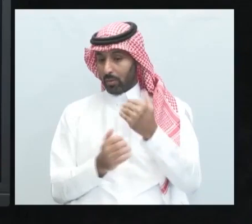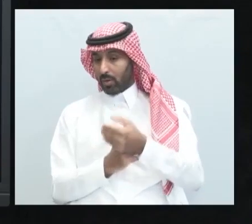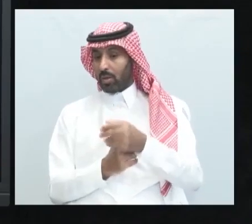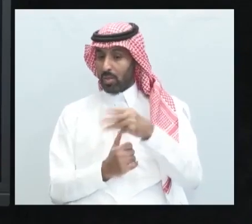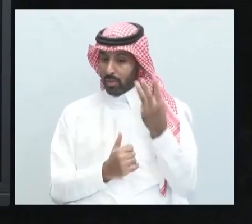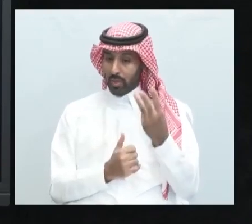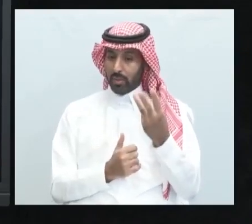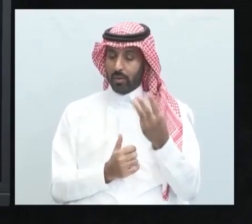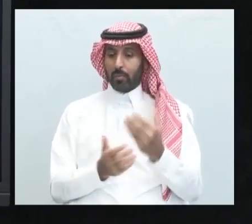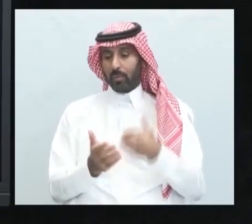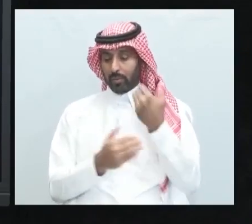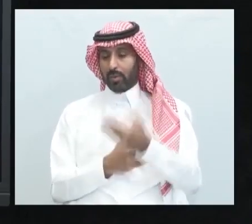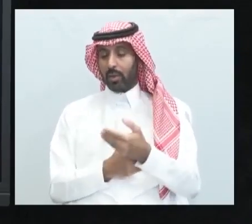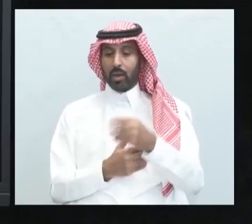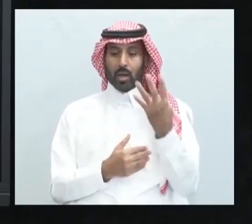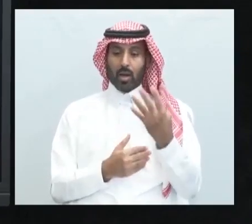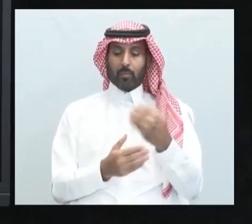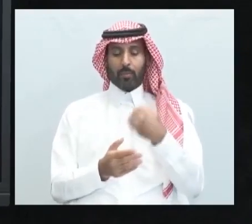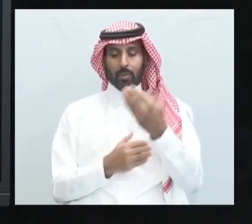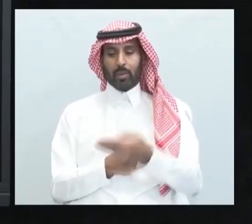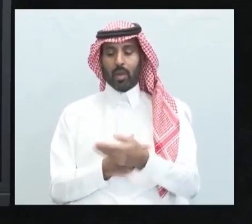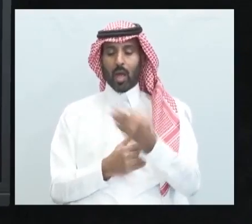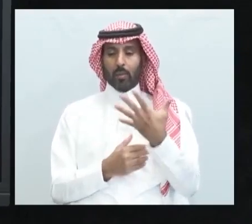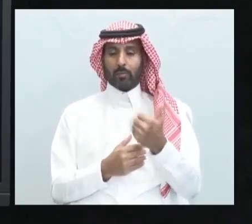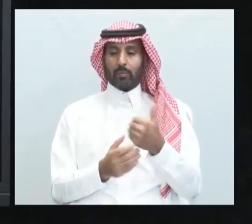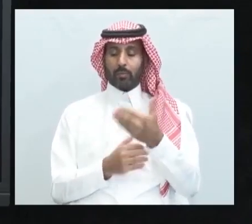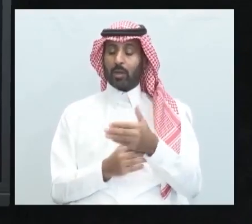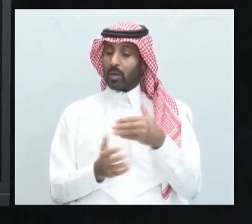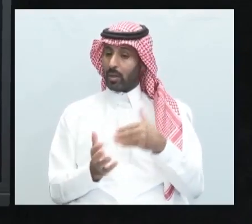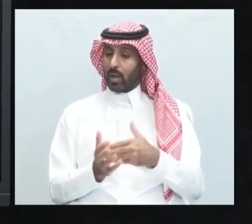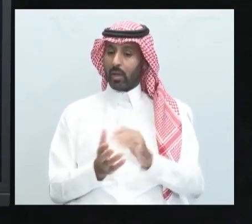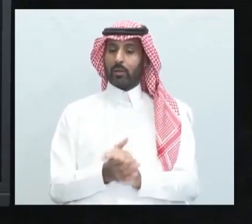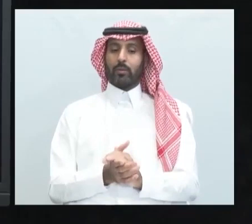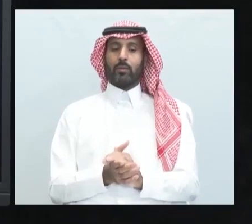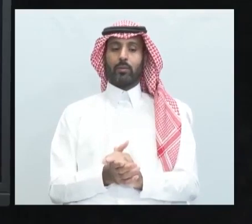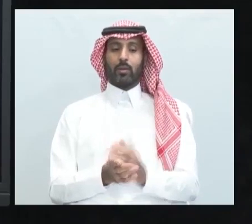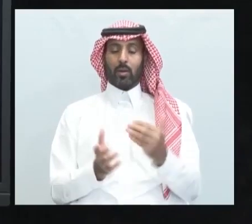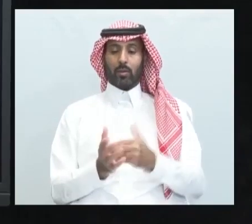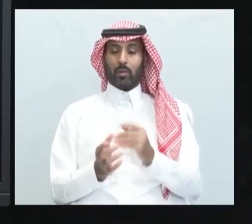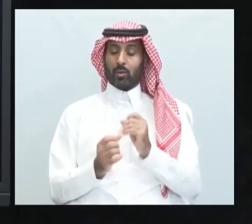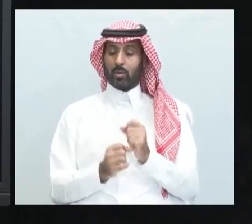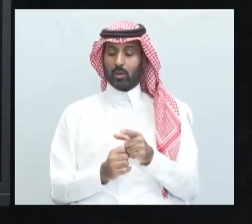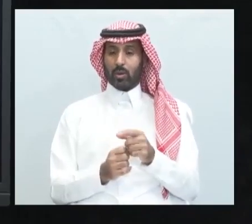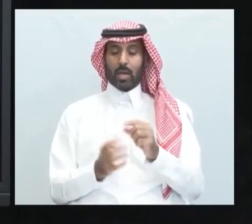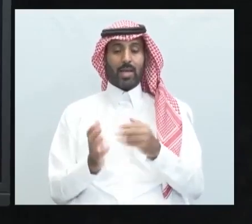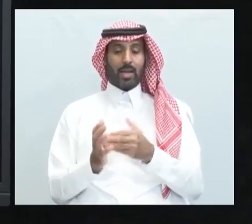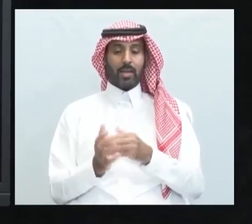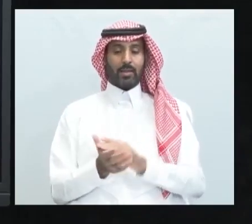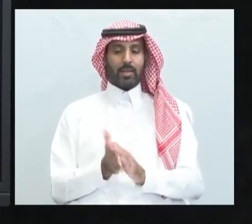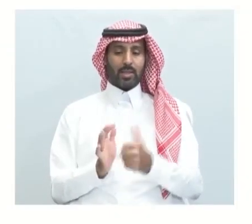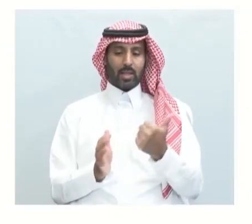والثانيه تدلك على عنوان الثالثه والثالثه الى الرابعه ثم الى الخامسه ثم تصل الى الهدف المنشود وهي العقده مثلا